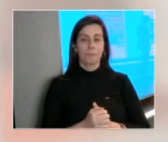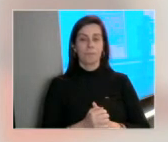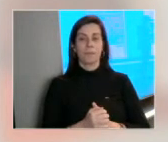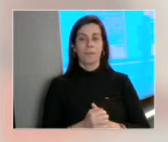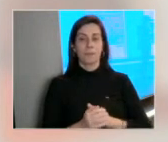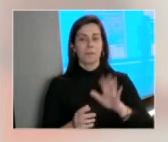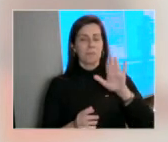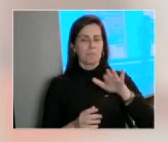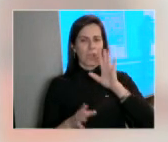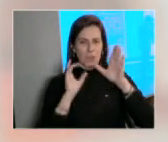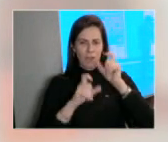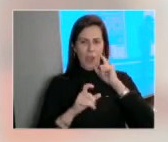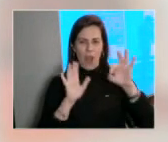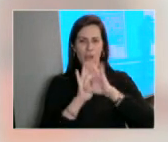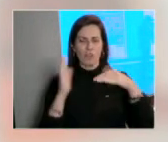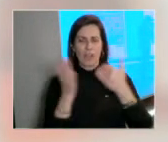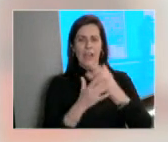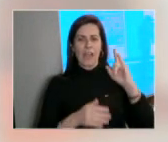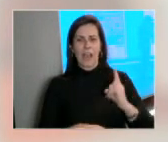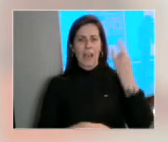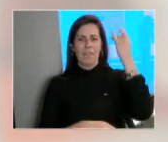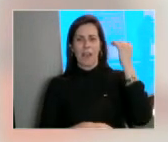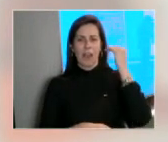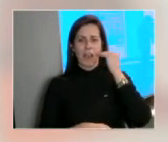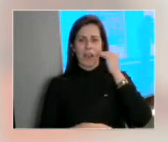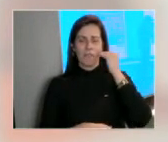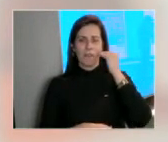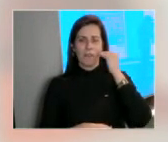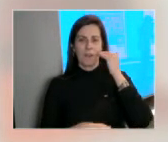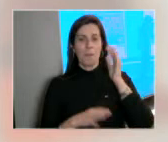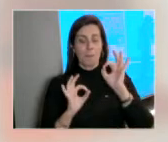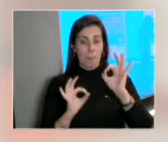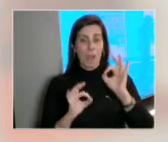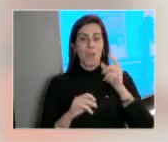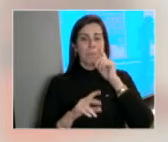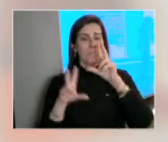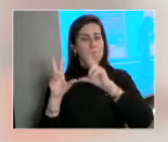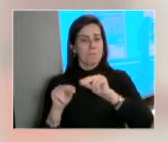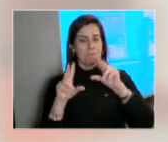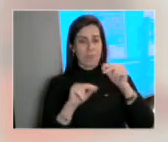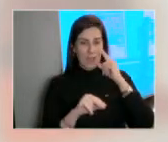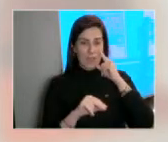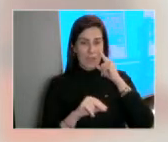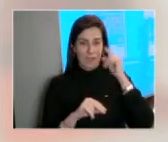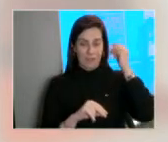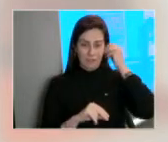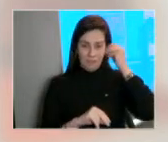גולשים ברשתות טוענים כי הלוגו החדש של חיל החלל האמריקאי, הנה זה הלוגו,